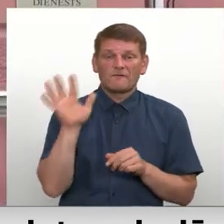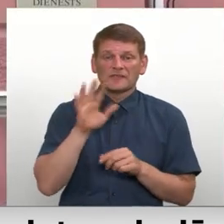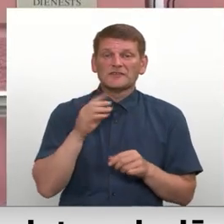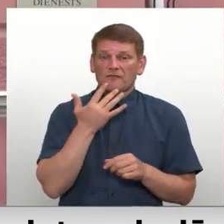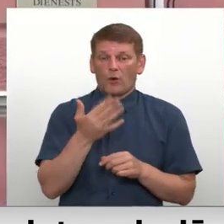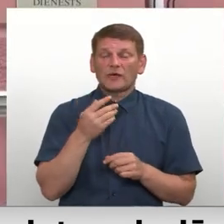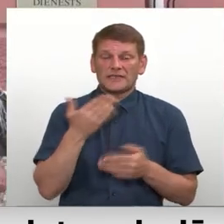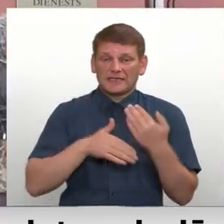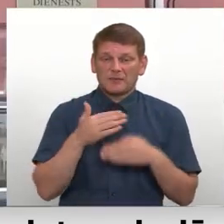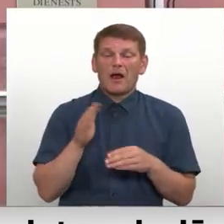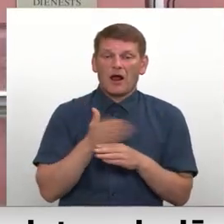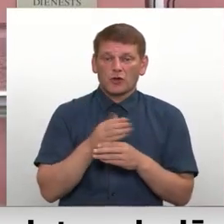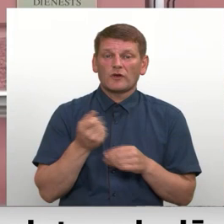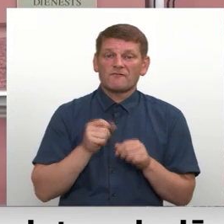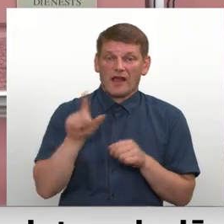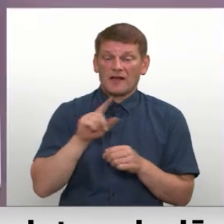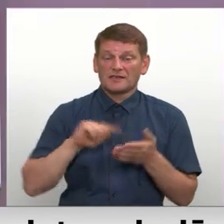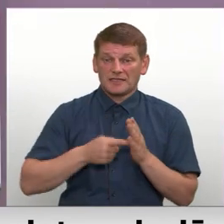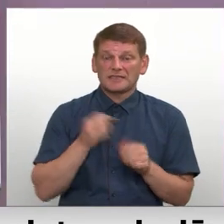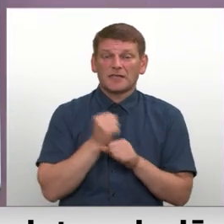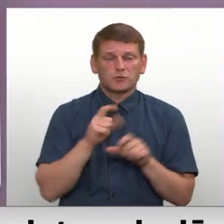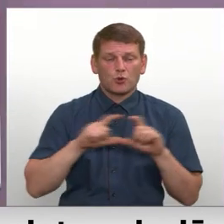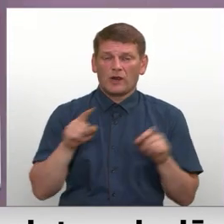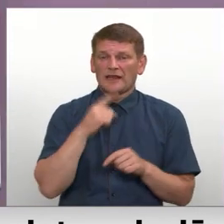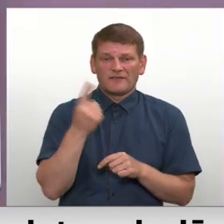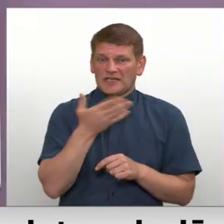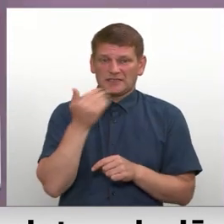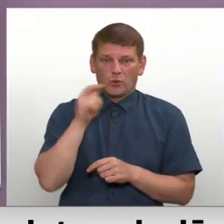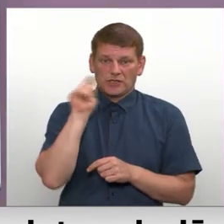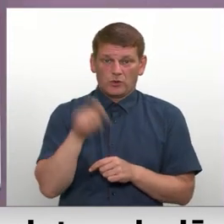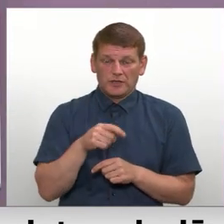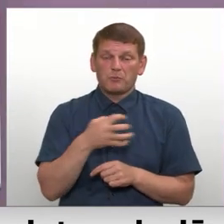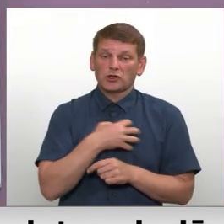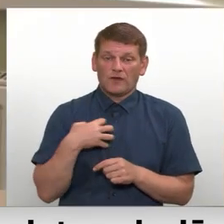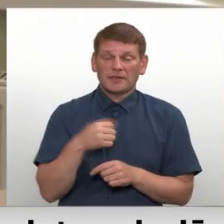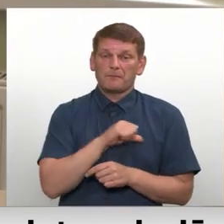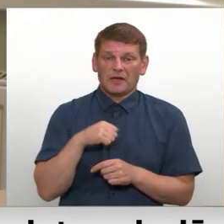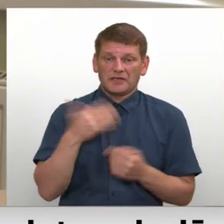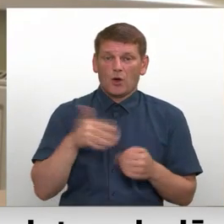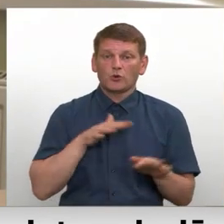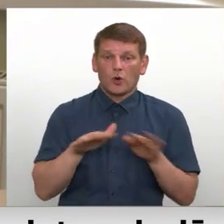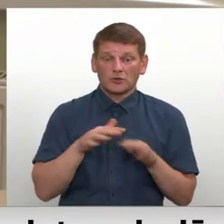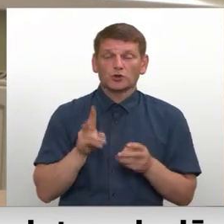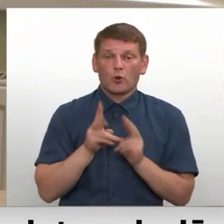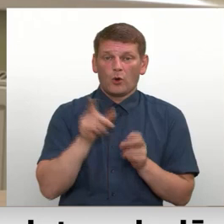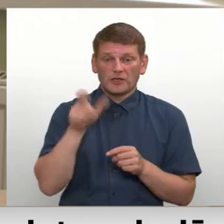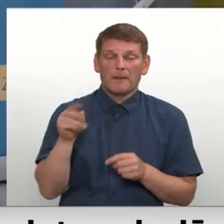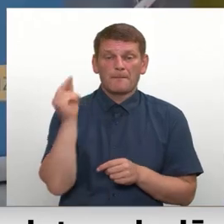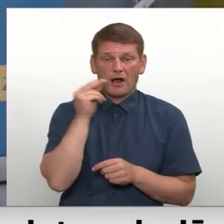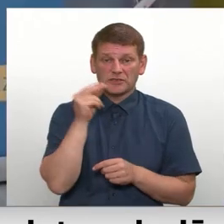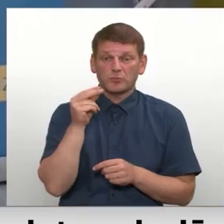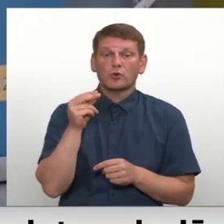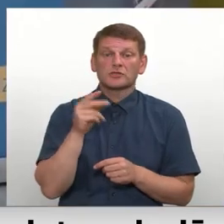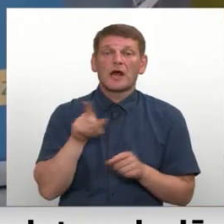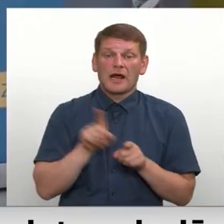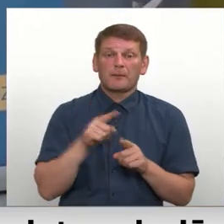eksāmenu kārtojuši vairākas reizes, darbu skolās neviens nav zaudējis. Pašvaldība pati jau noorganizējusi skolotājiem mācību kursu, kā